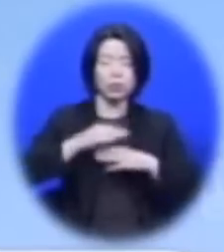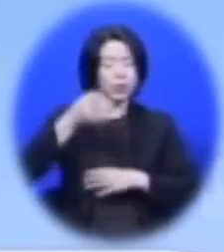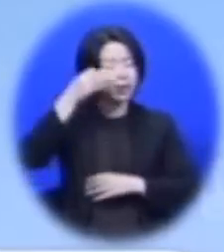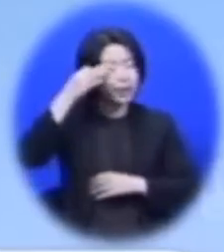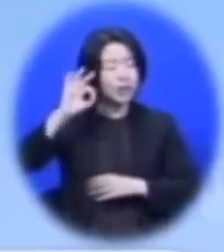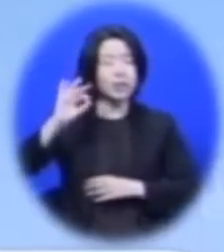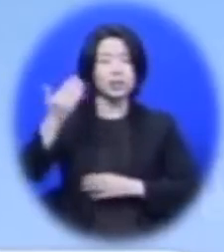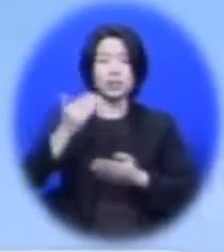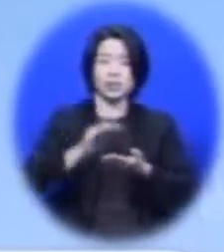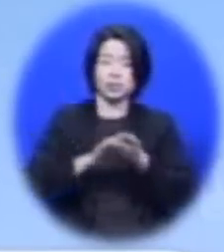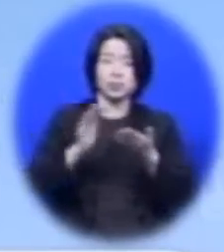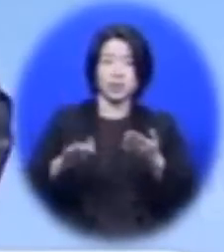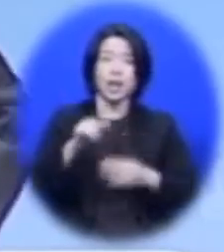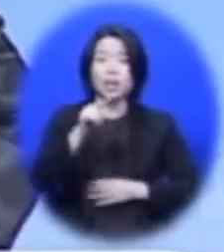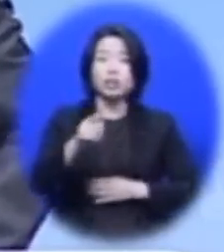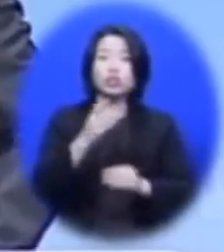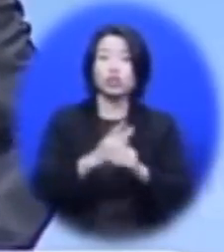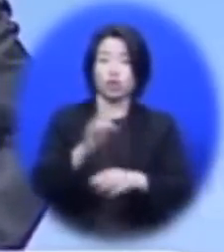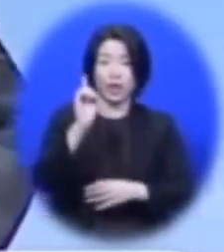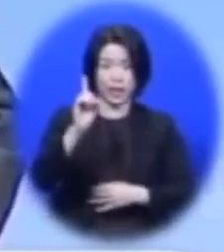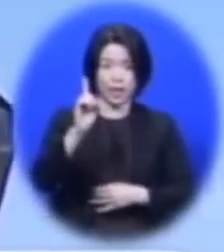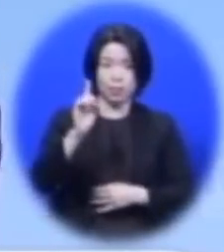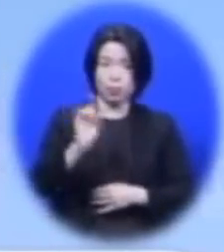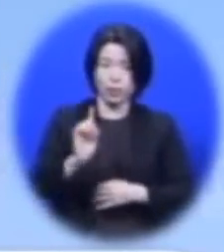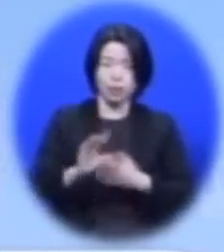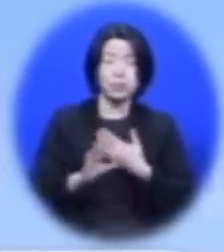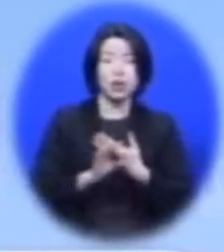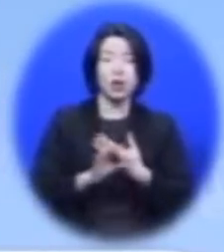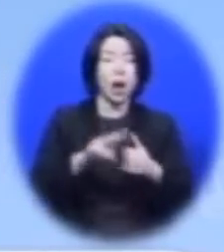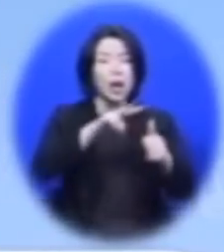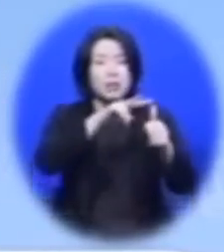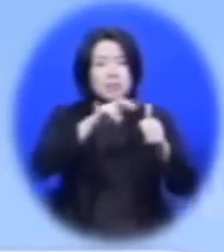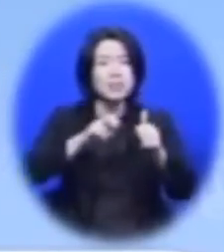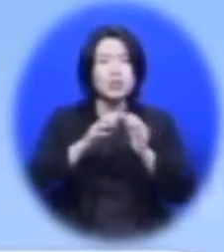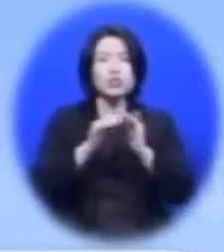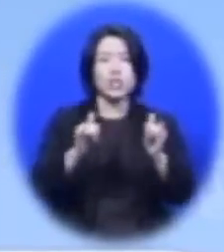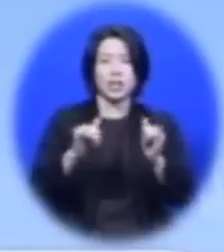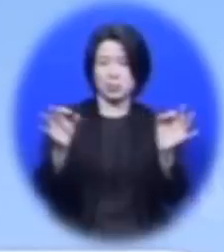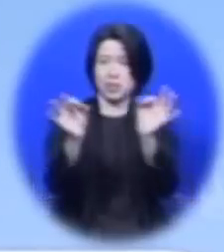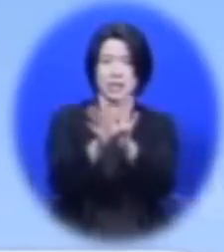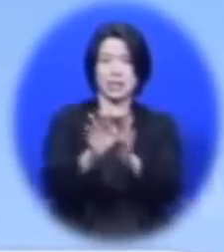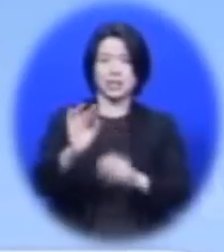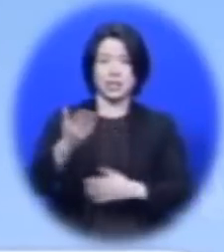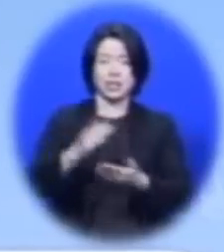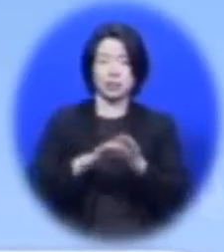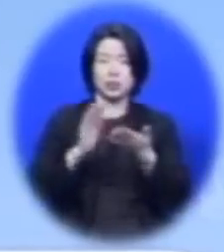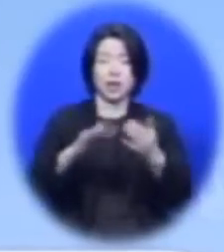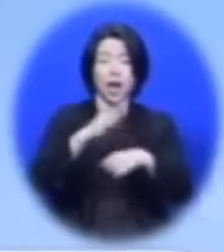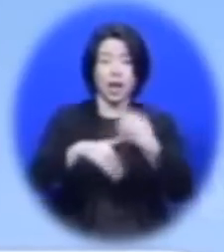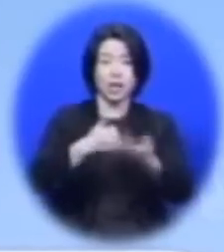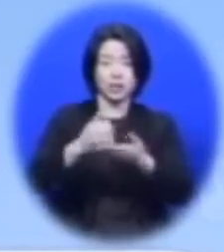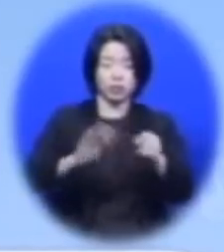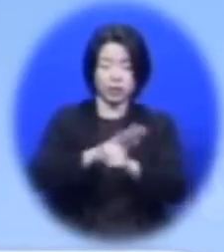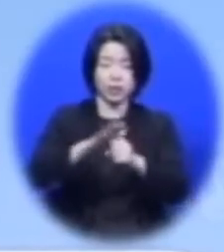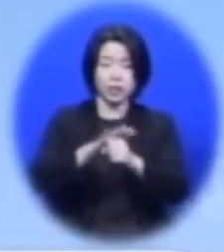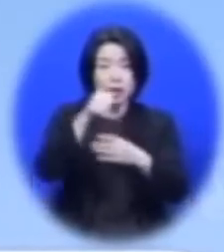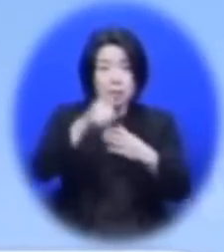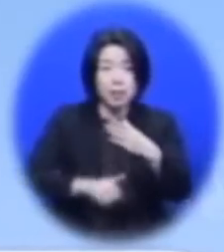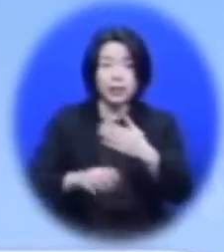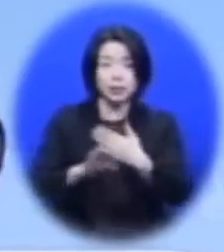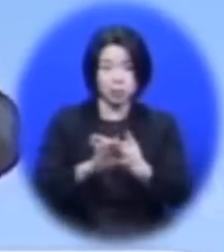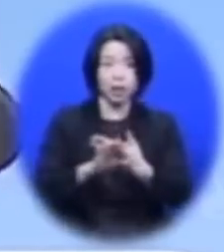깨달아져요. 그 중에 하나가 미운 사람이 없어집니다. 하나님과 사랑에 빠지고